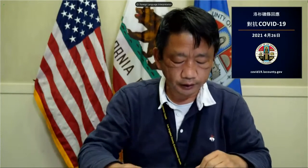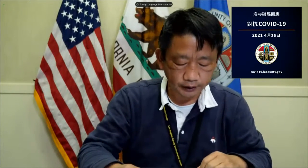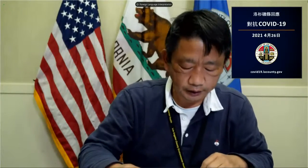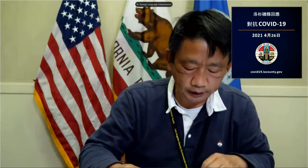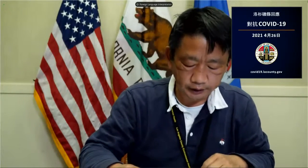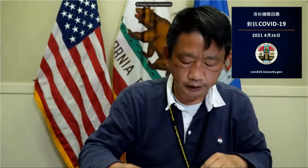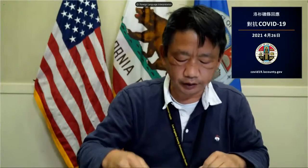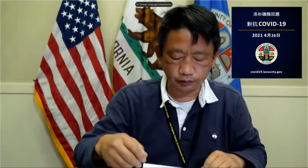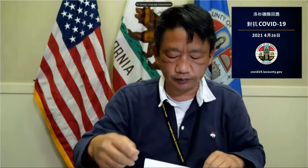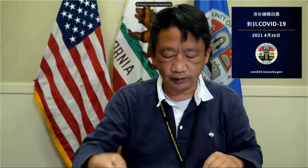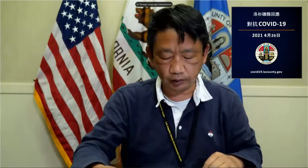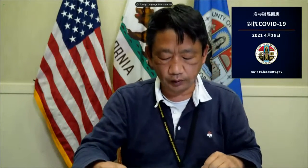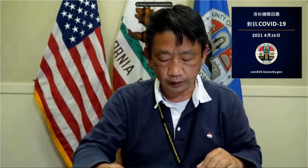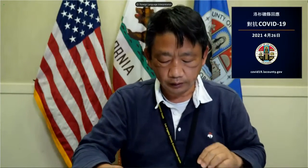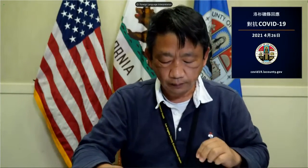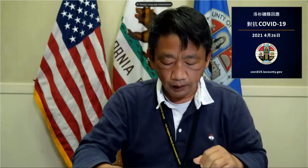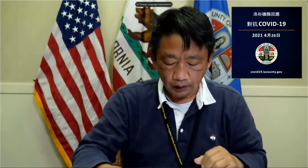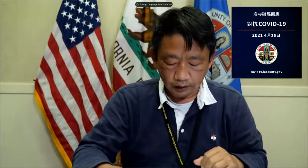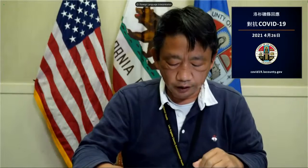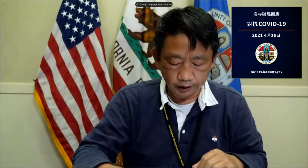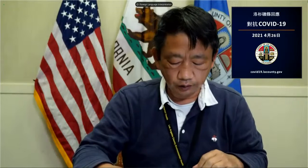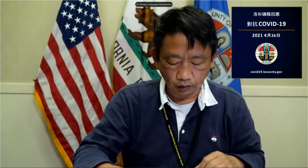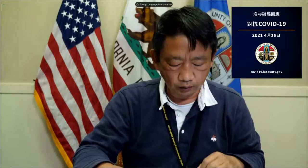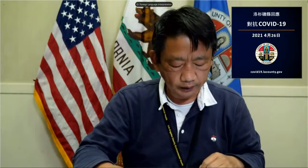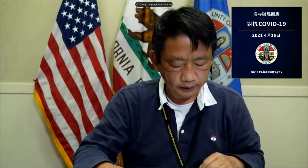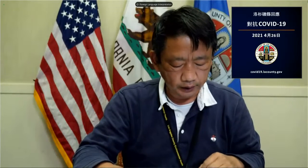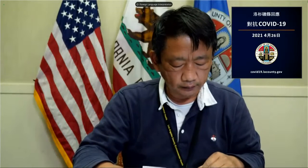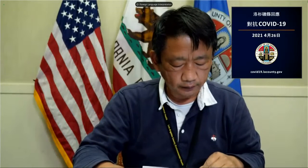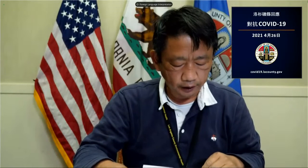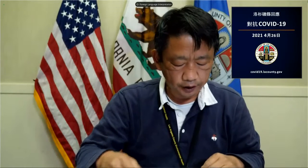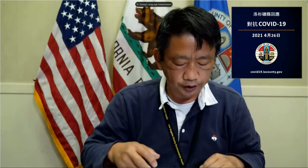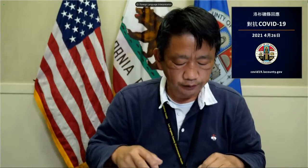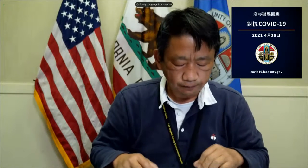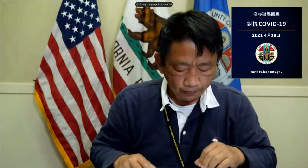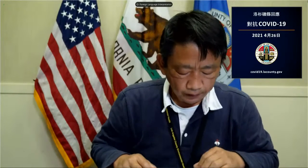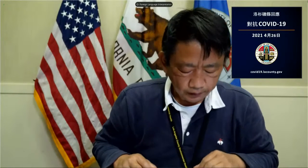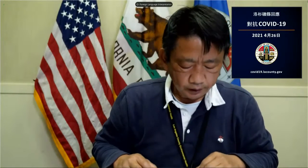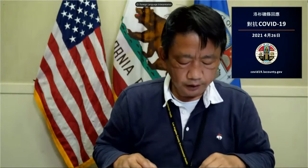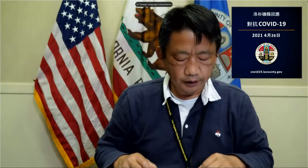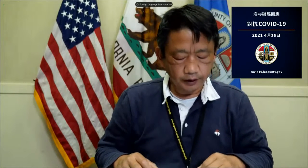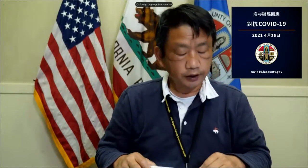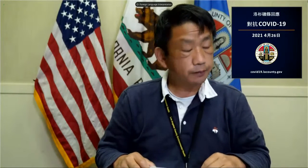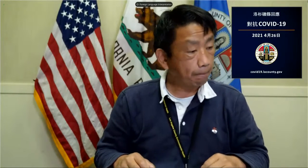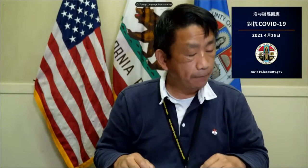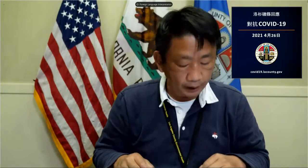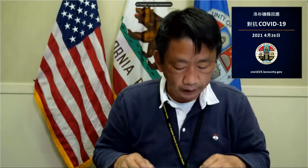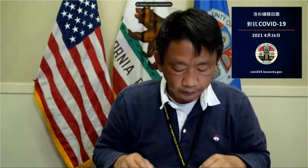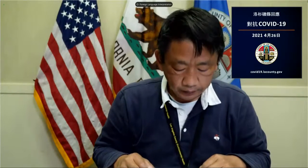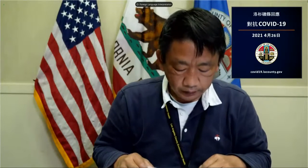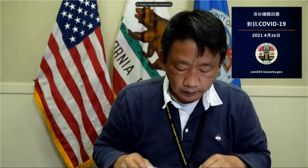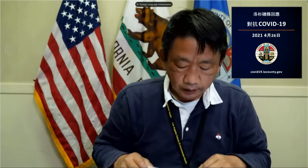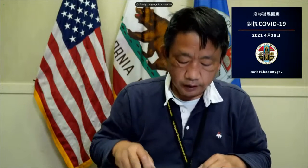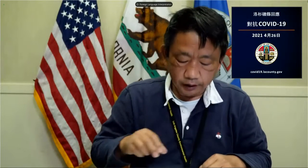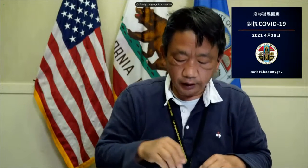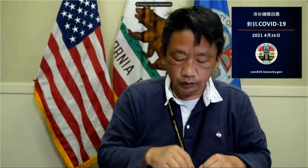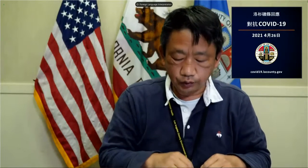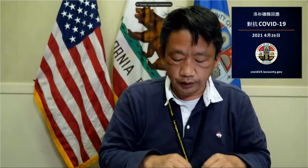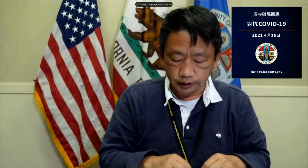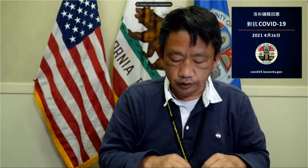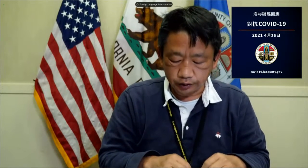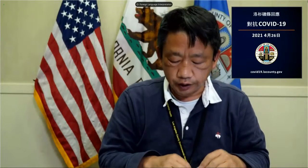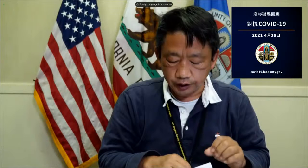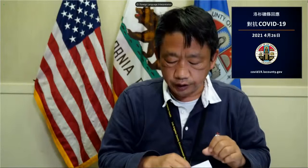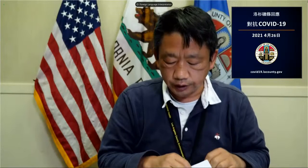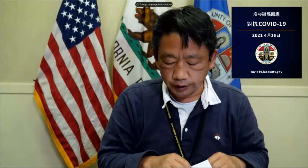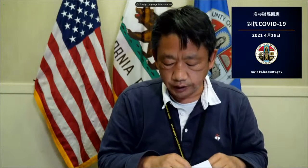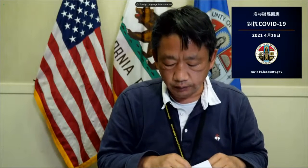感谢大家参加今天的新闻发布会。今天我会为大家更新今天的新病例、今天的住院